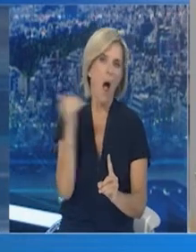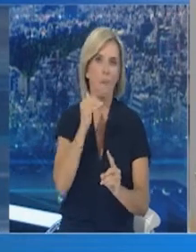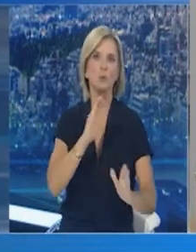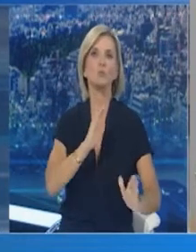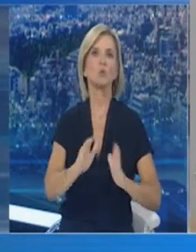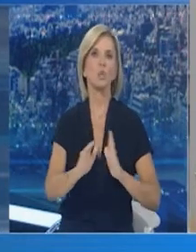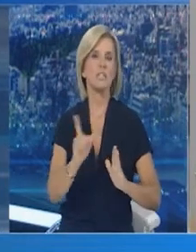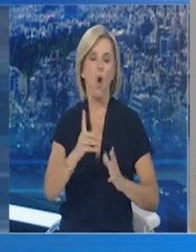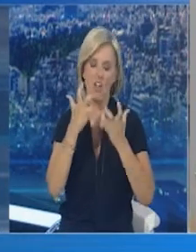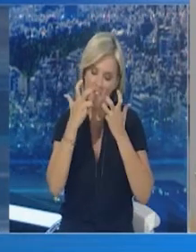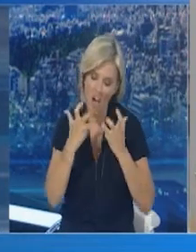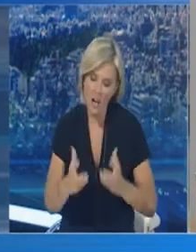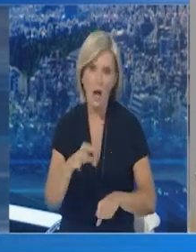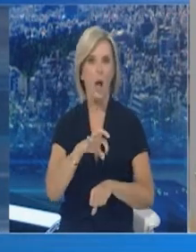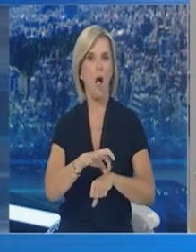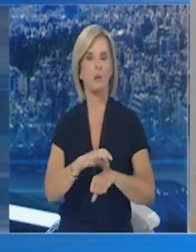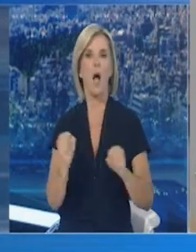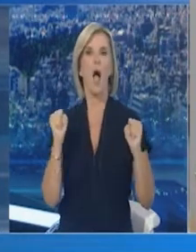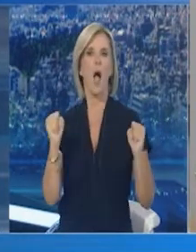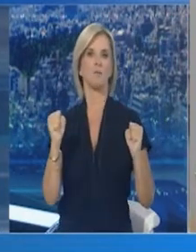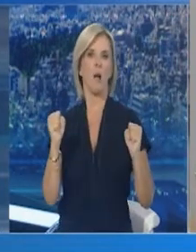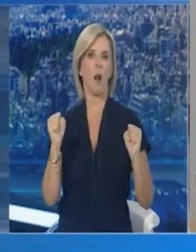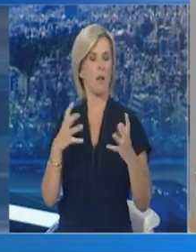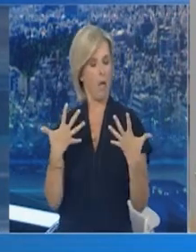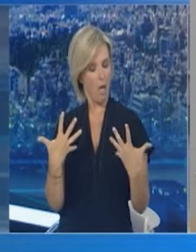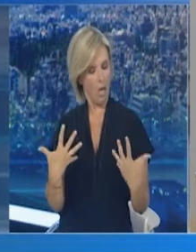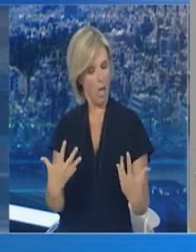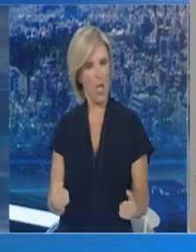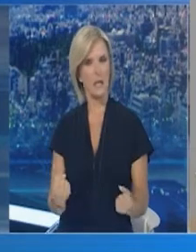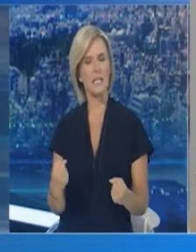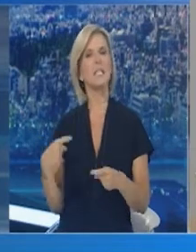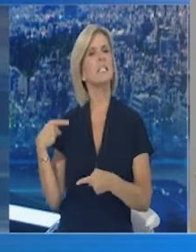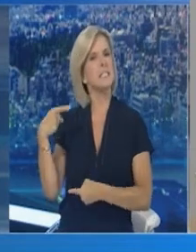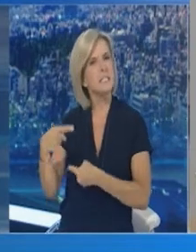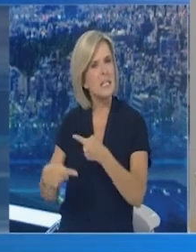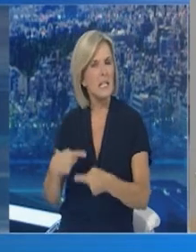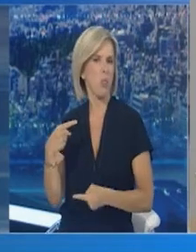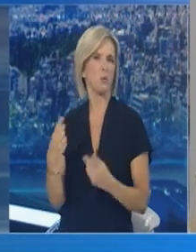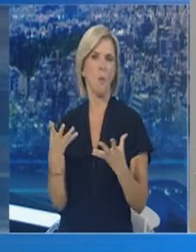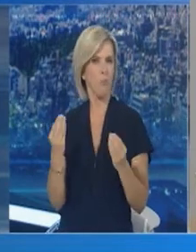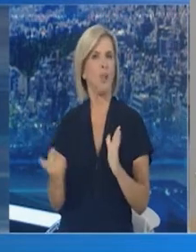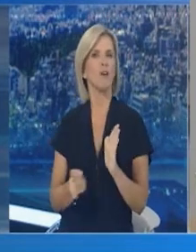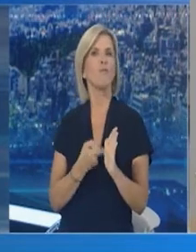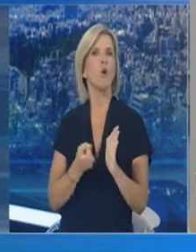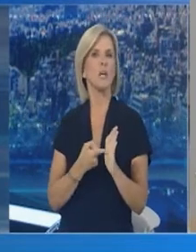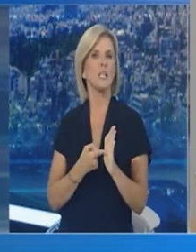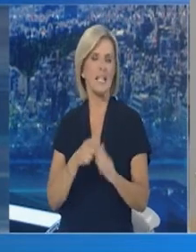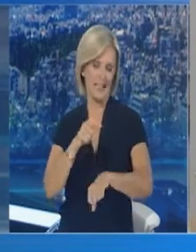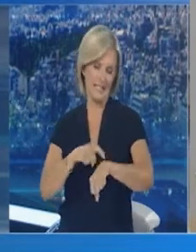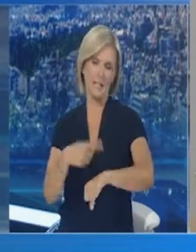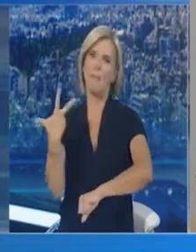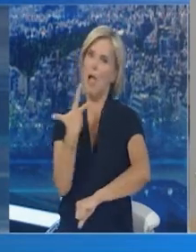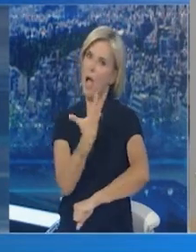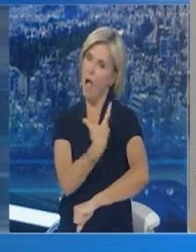νοσεί και ασφαλεί, παρουσιάζοντας βέβαια τις συνήθεις αντιδράσεις όπως και οι ενήλικες, που ίσως αυτές